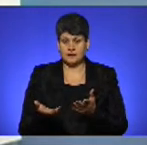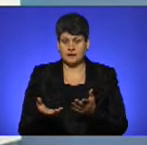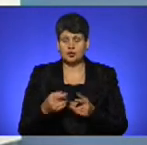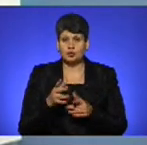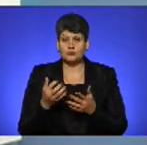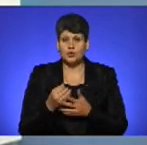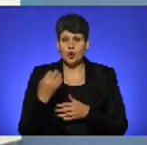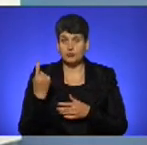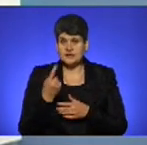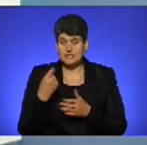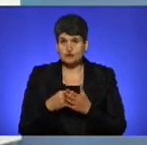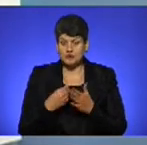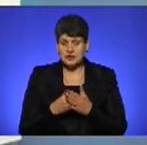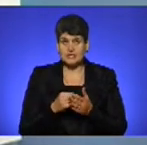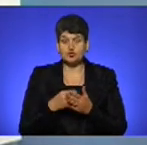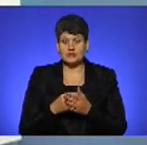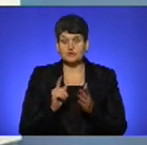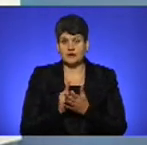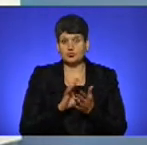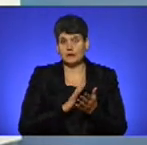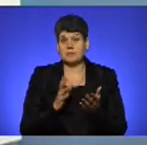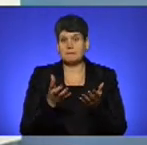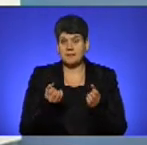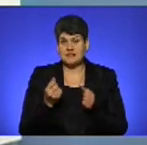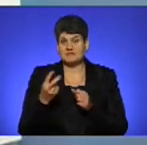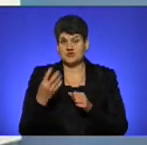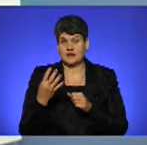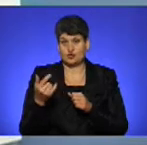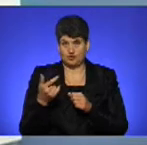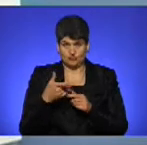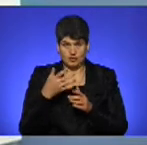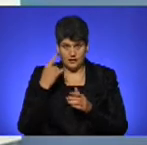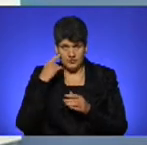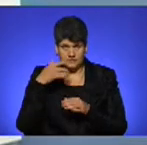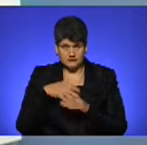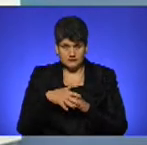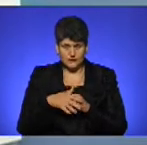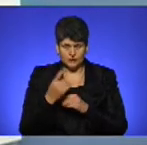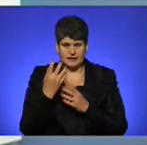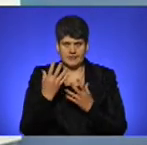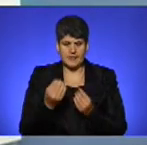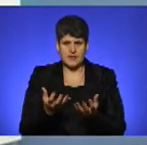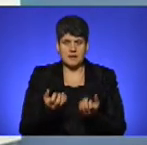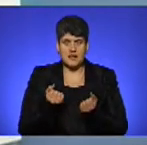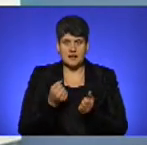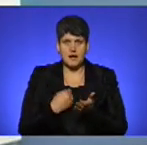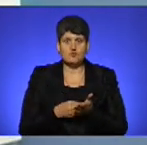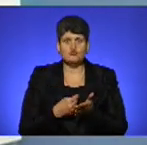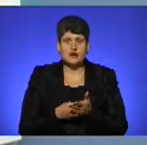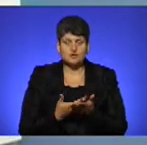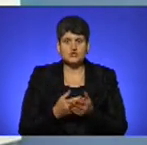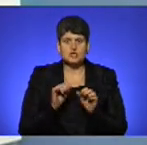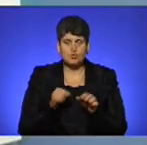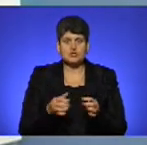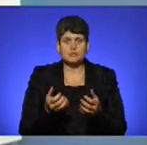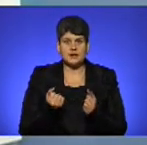бюджет і бюджети цих громад мали би приймати 24 грудня. Тут є логіка в цьому, так? Лише один день на прийняття бюджету. Чи можна прийняти